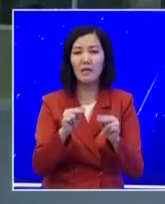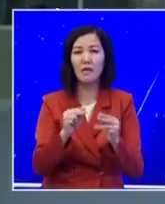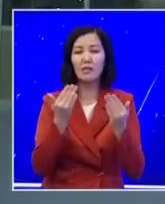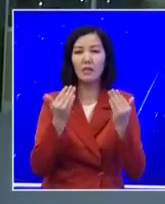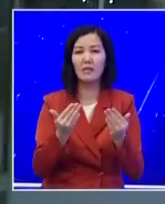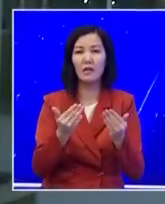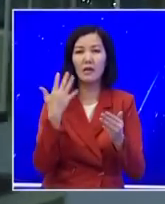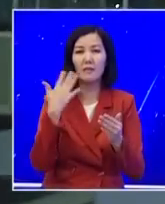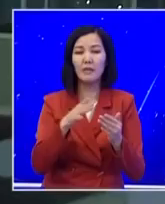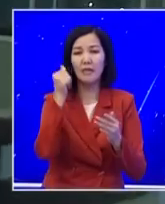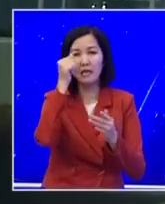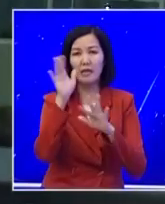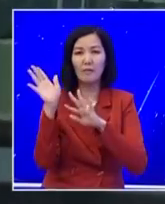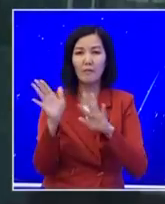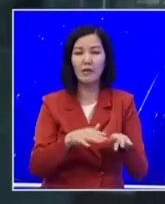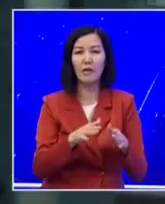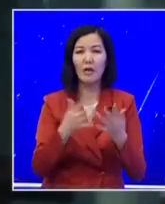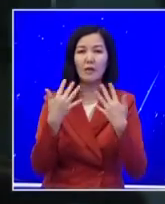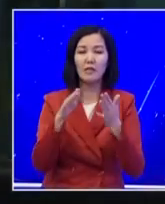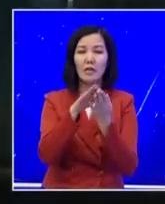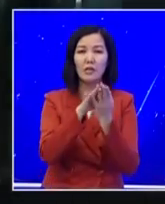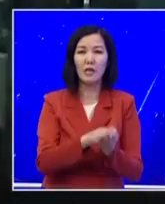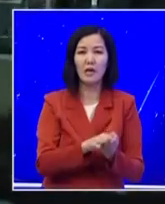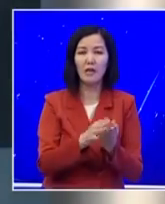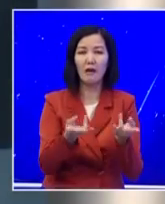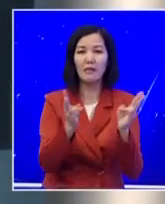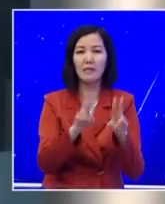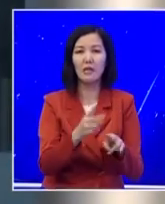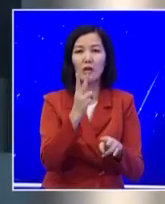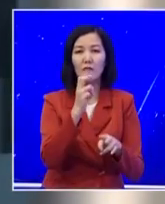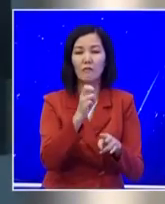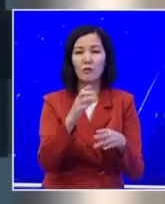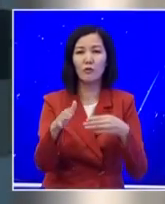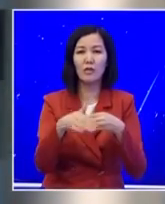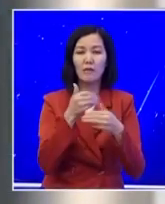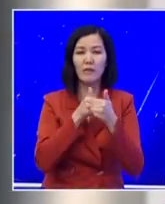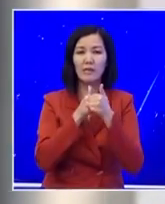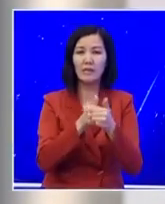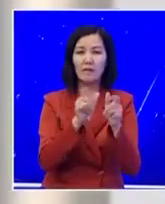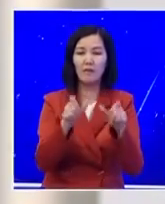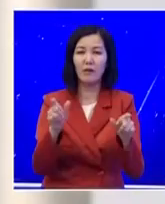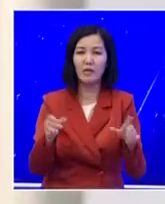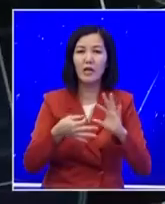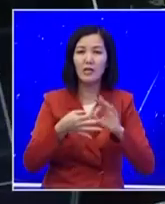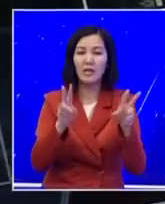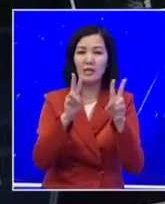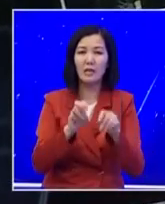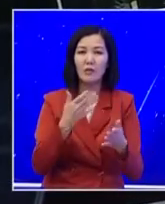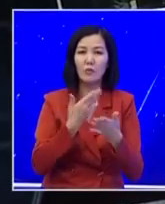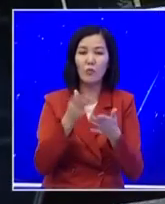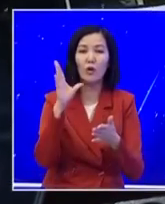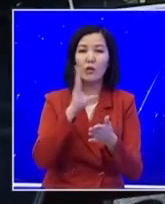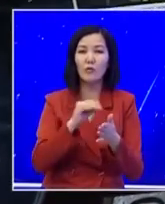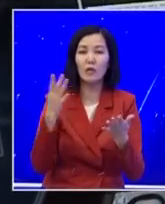более 50 лет в окрестностях села Жаналык находят останки более 200 репрессированных. Тщательной экспертизе удалось доказать, что